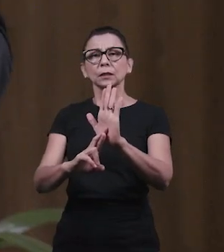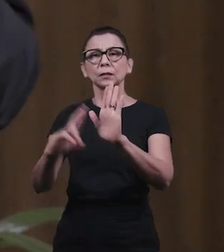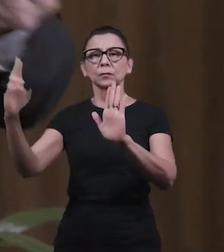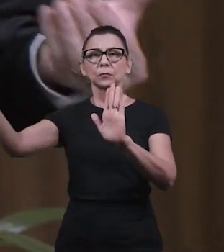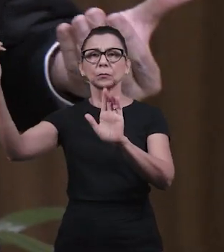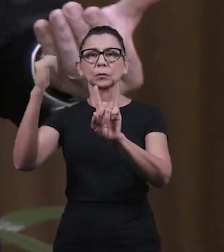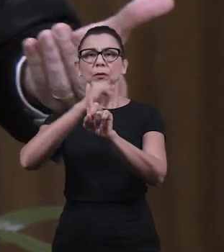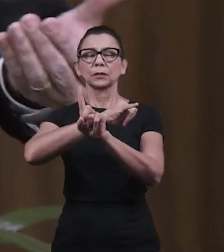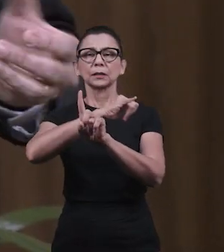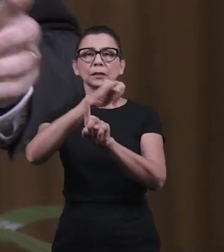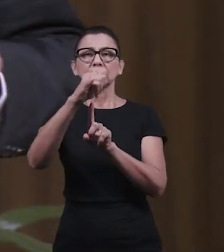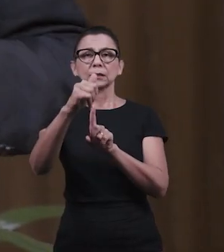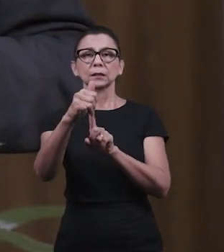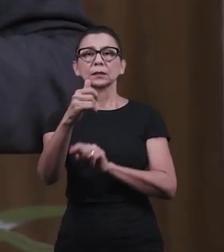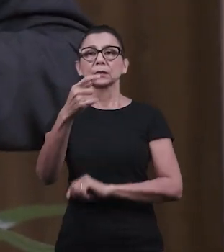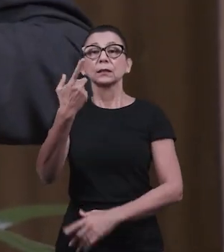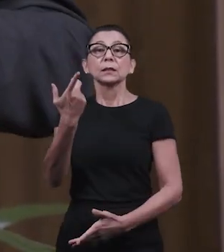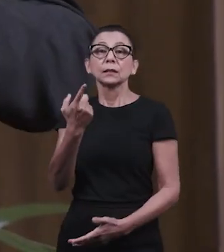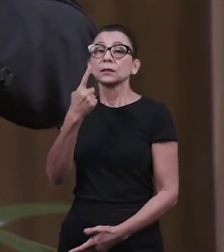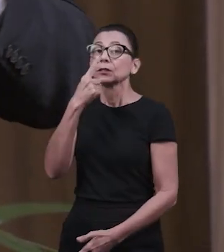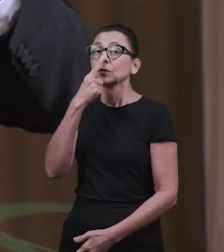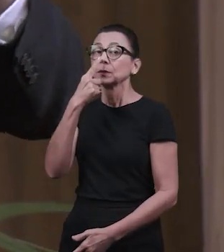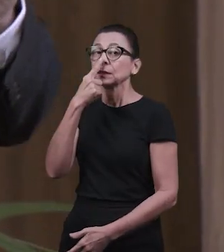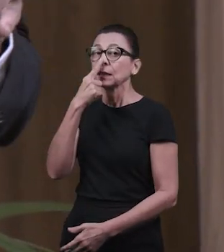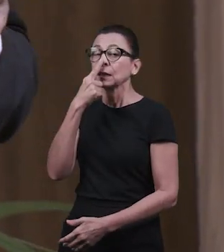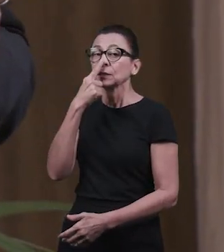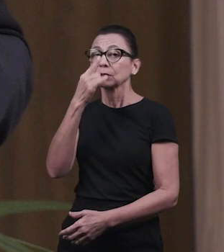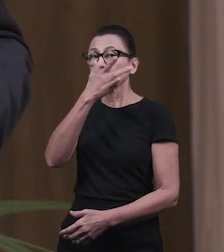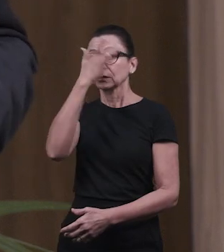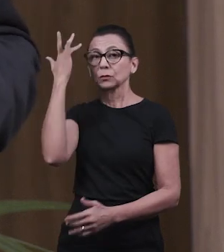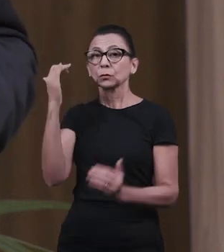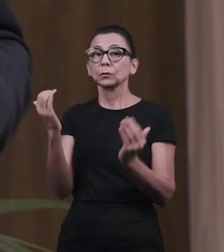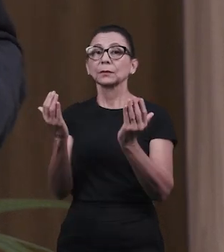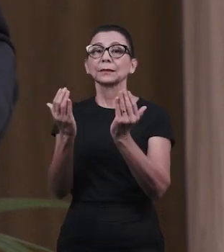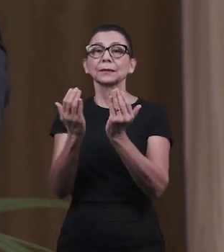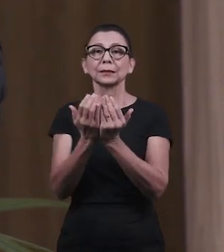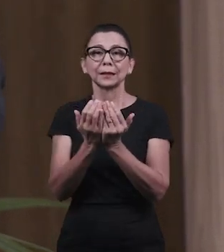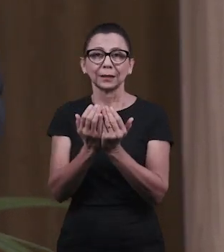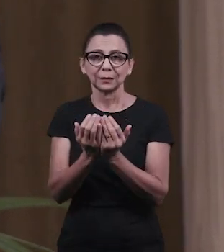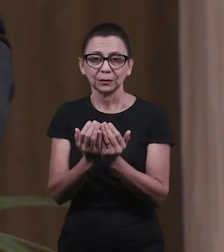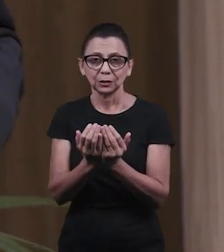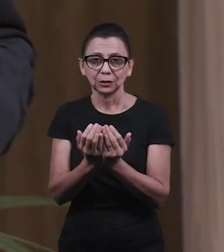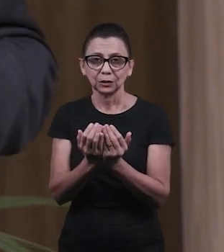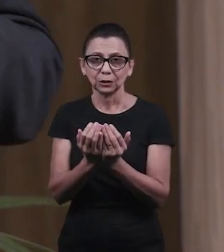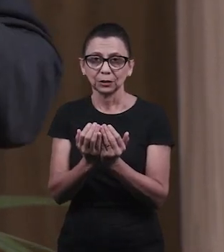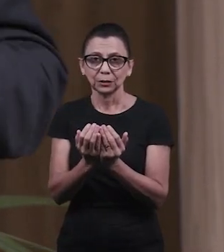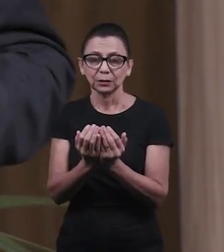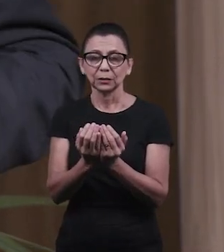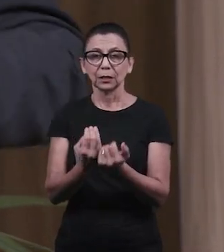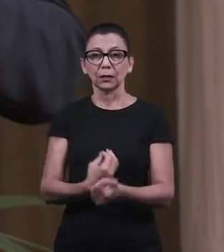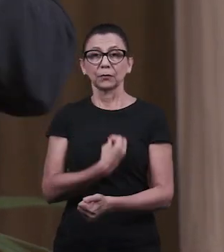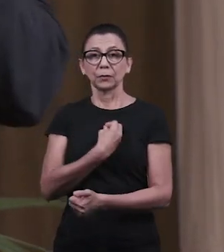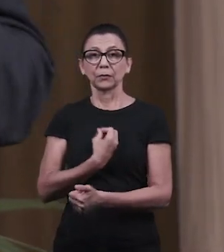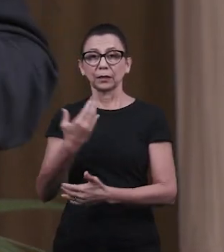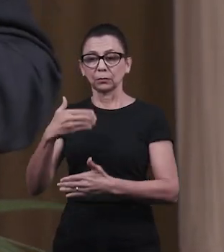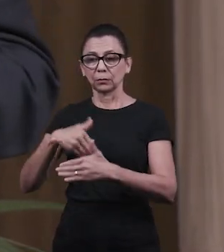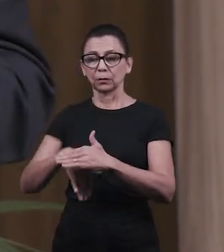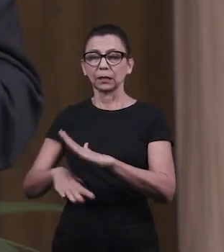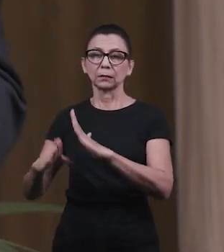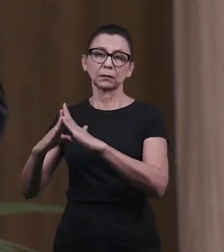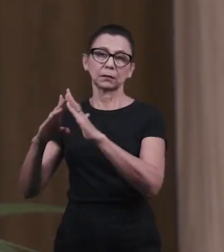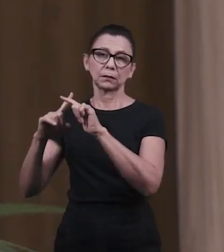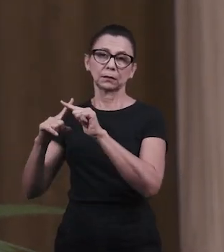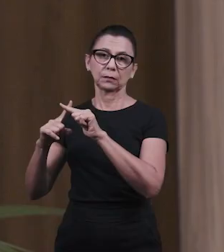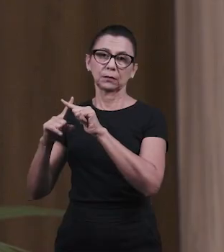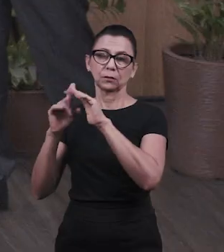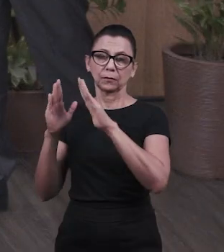есть это общение верующего, это общение в теле Христовом, в церкви, в верной